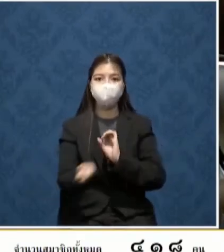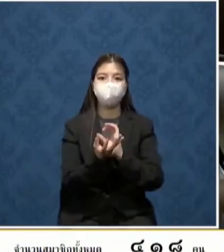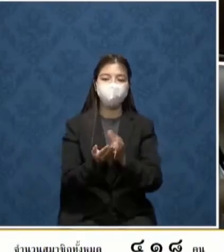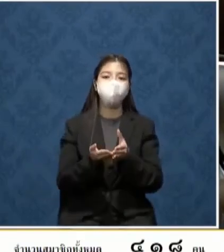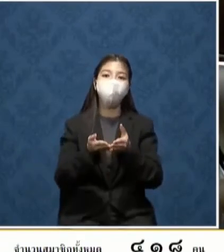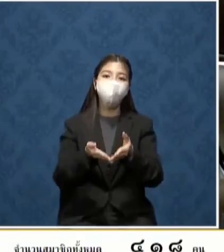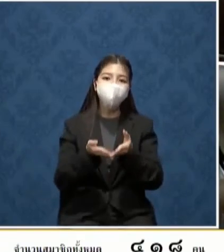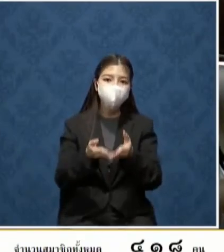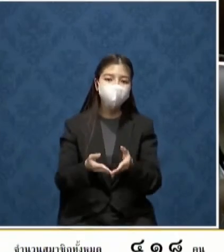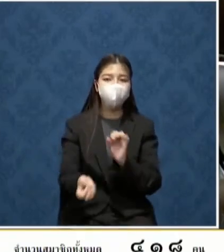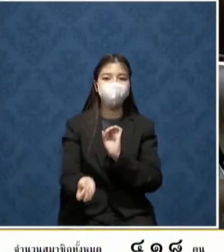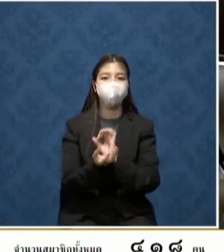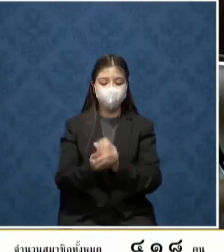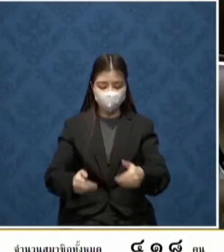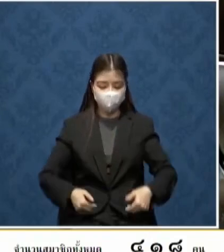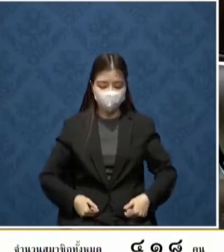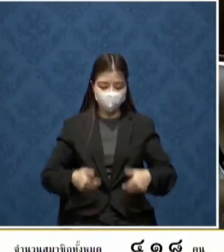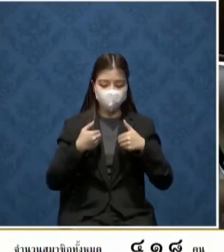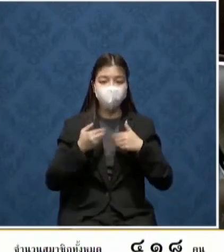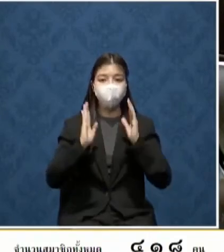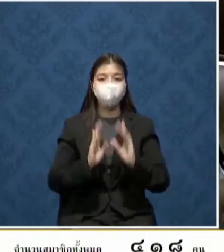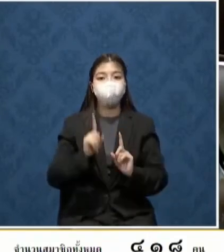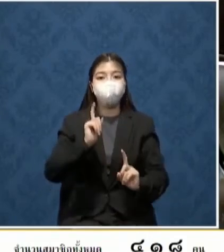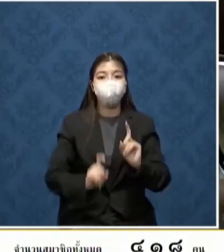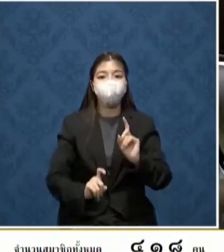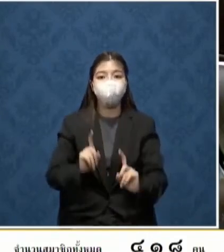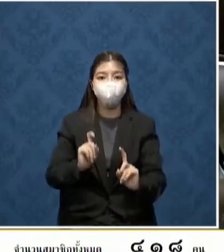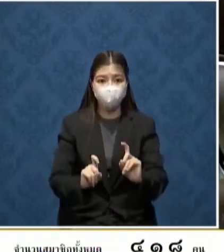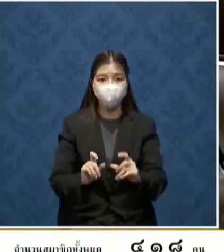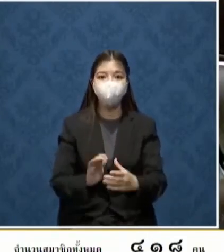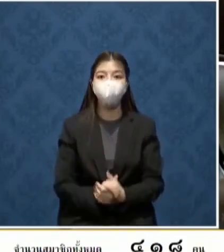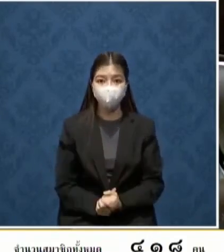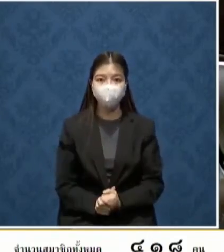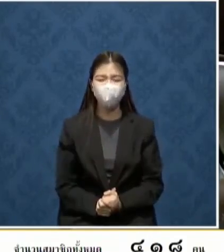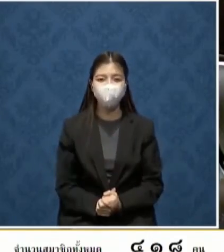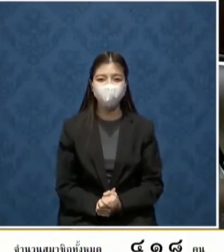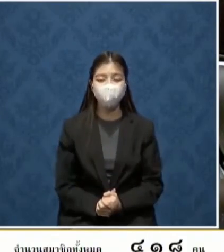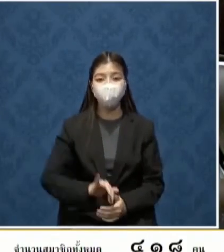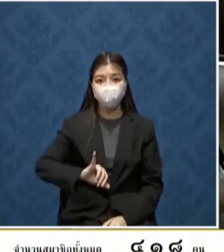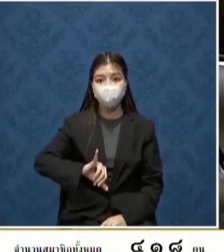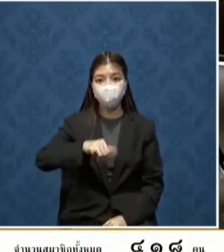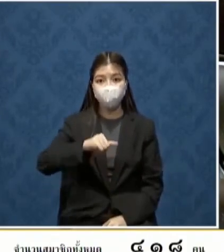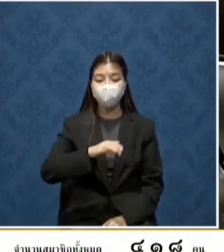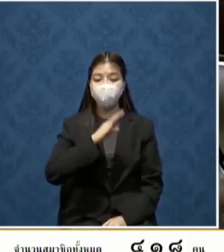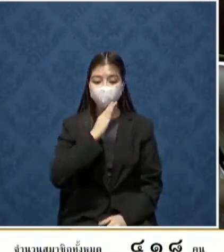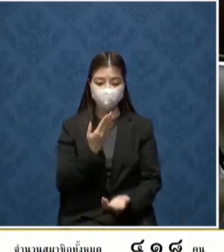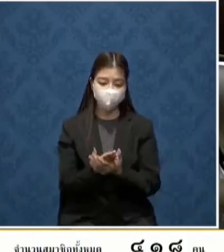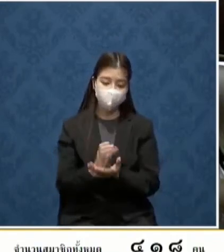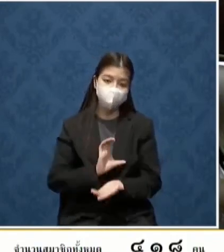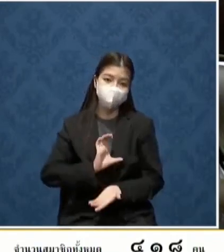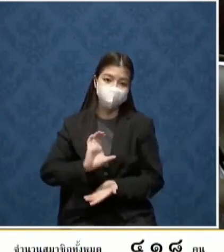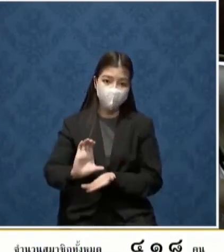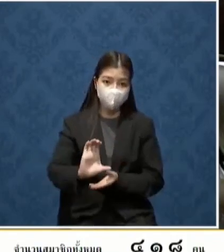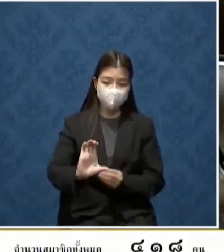จนนำมาสี่สกขนาศกรรมครั้งใหญ่ผมยนย Kultur ไม่ว่าเราจะเพิ่มงบประมาณ